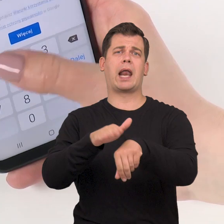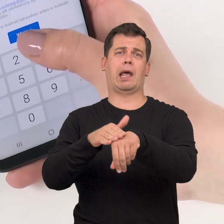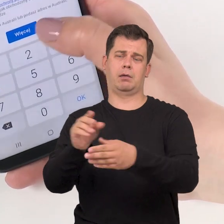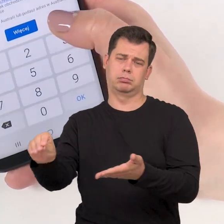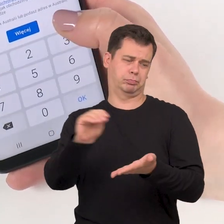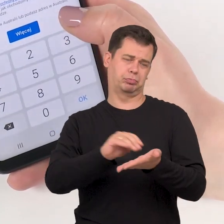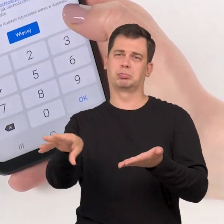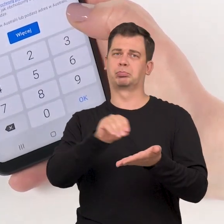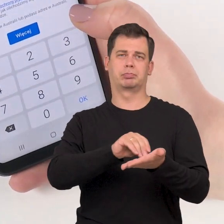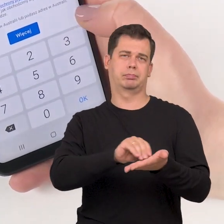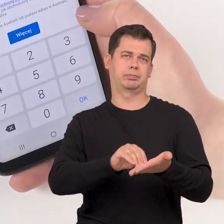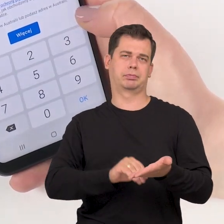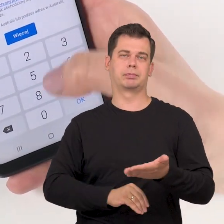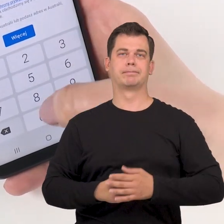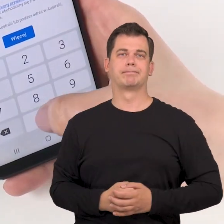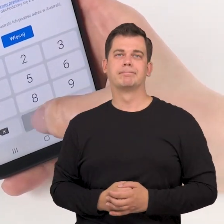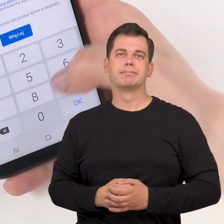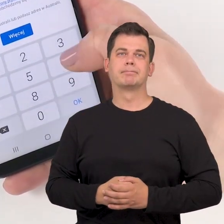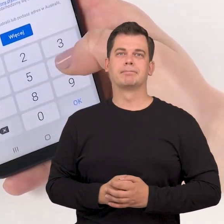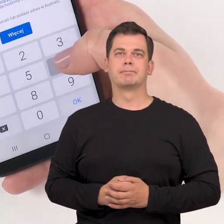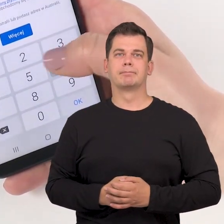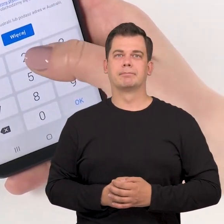dane samodzielnie.